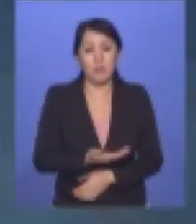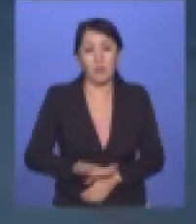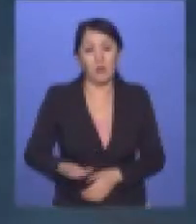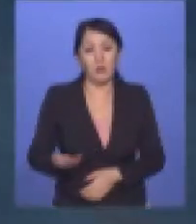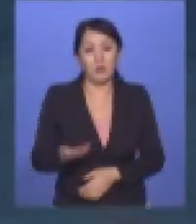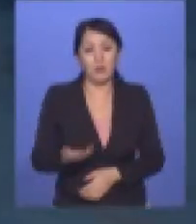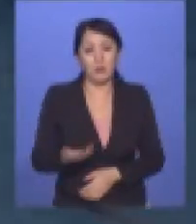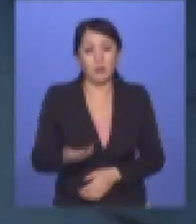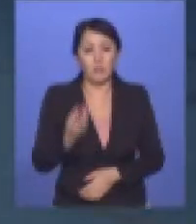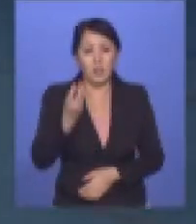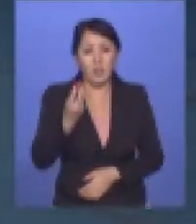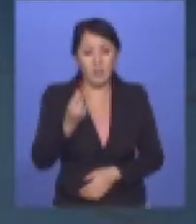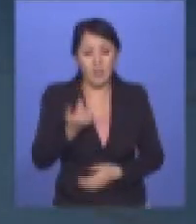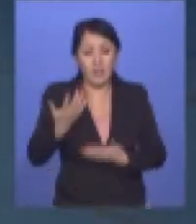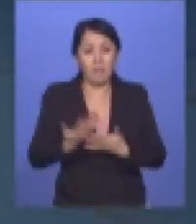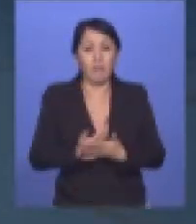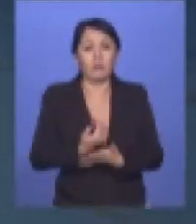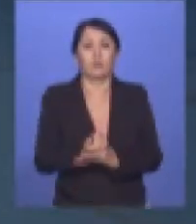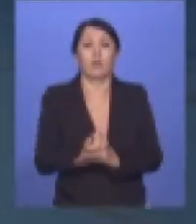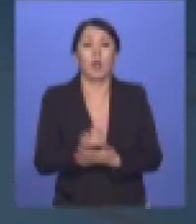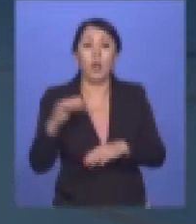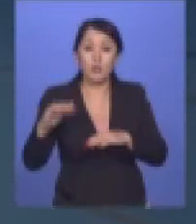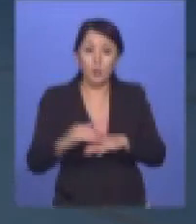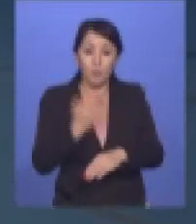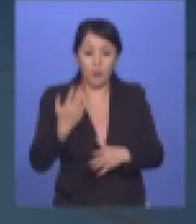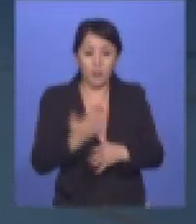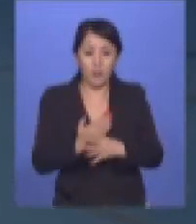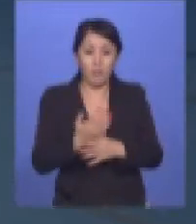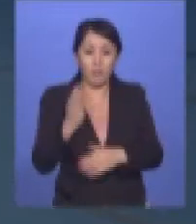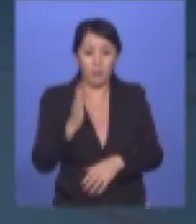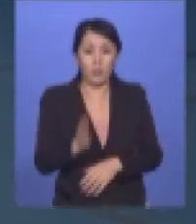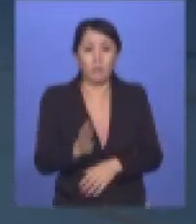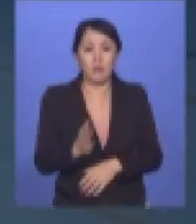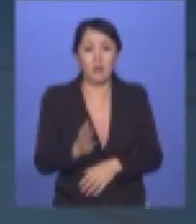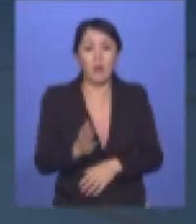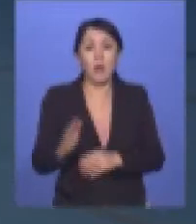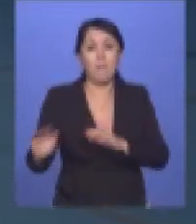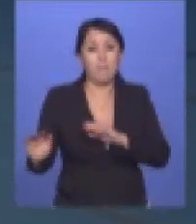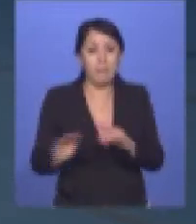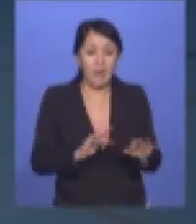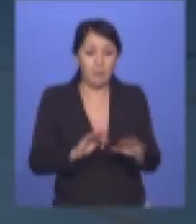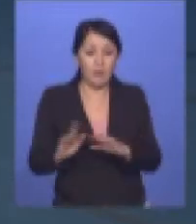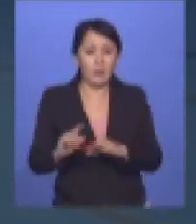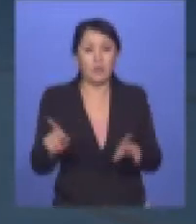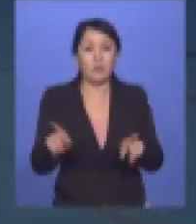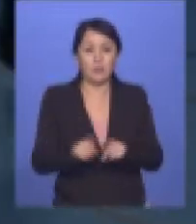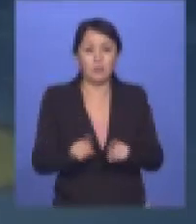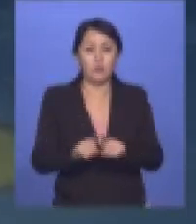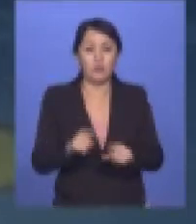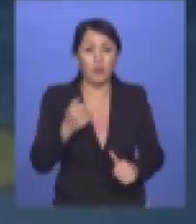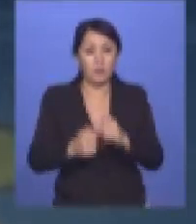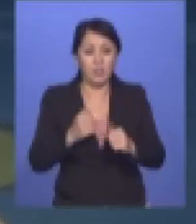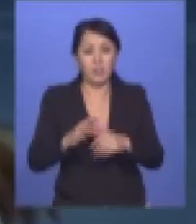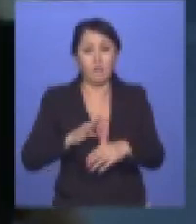бүкіл осы қаражат, жиналған қаражат қайырымдыққа барады. Сонда енді осындай шаралар жиі болып тұрсын.